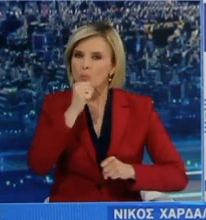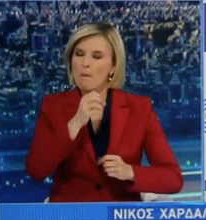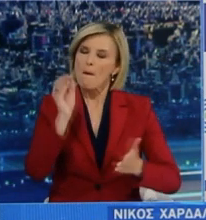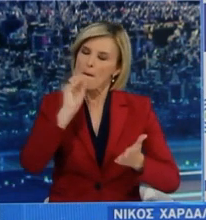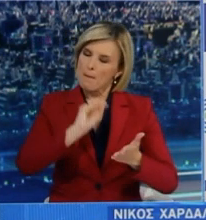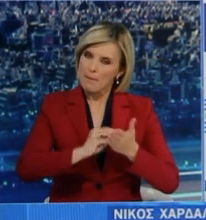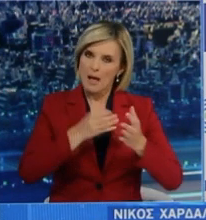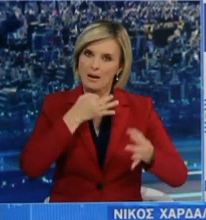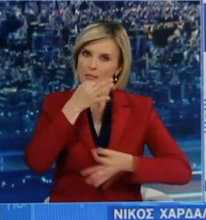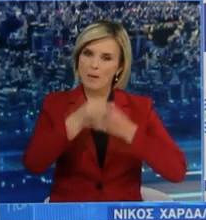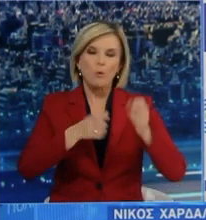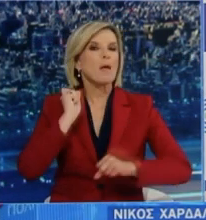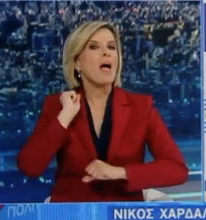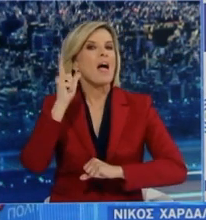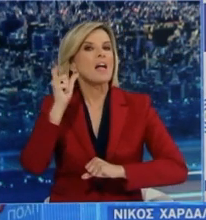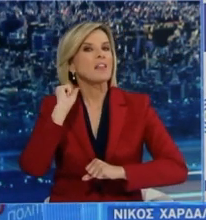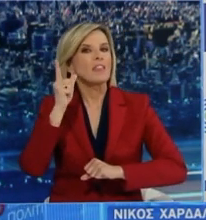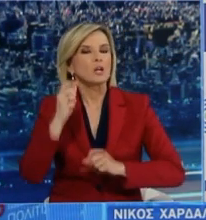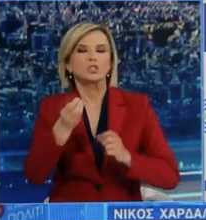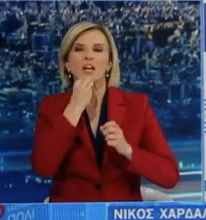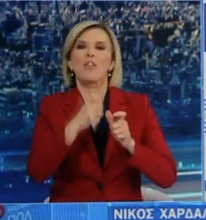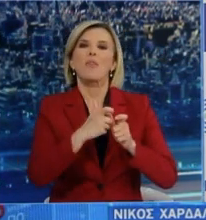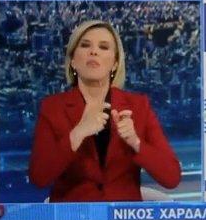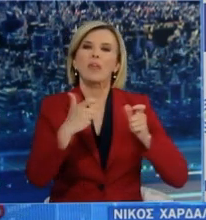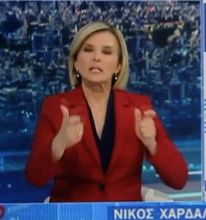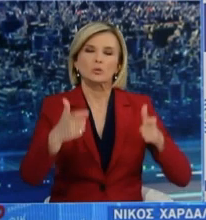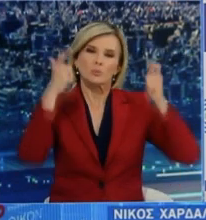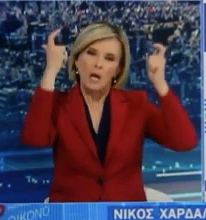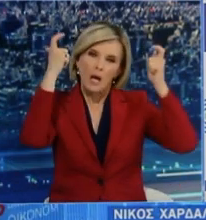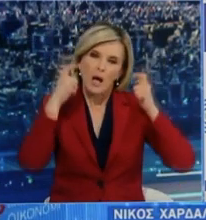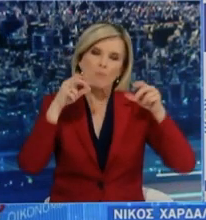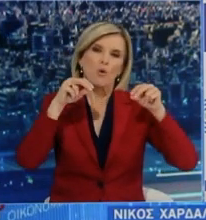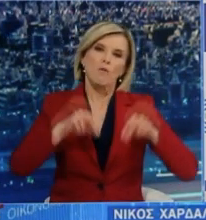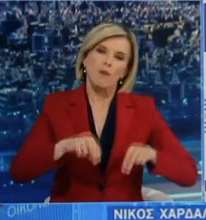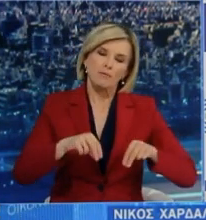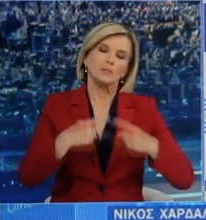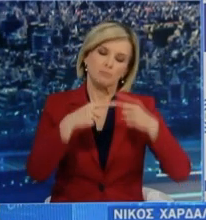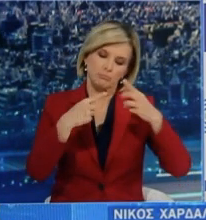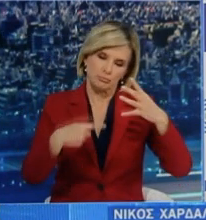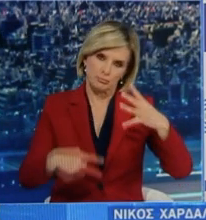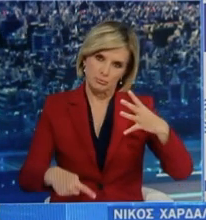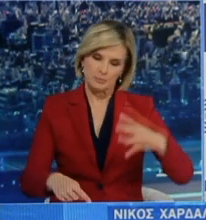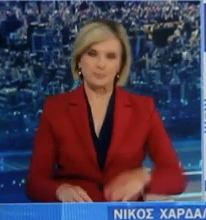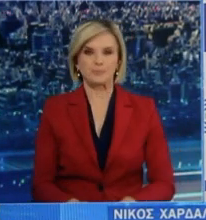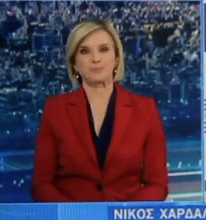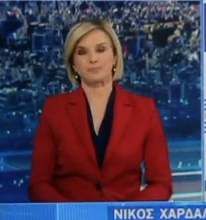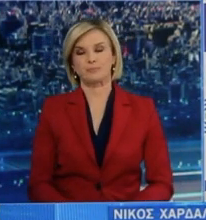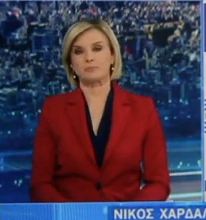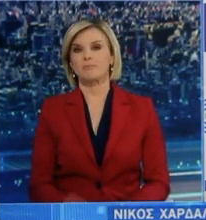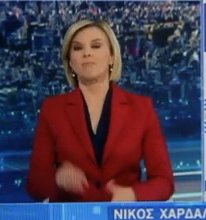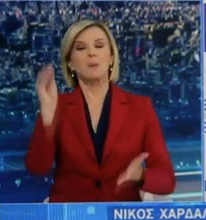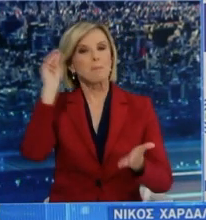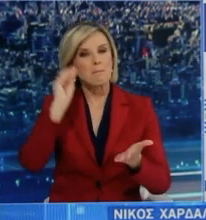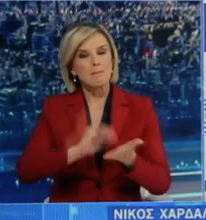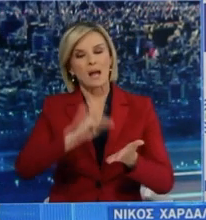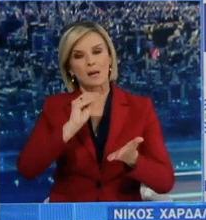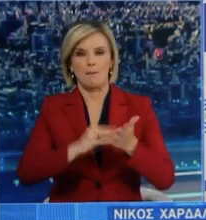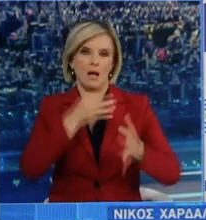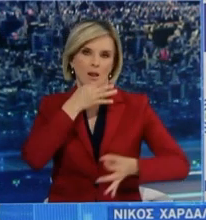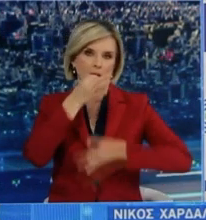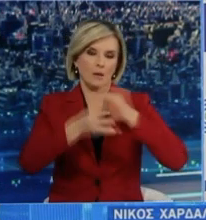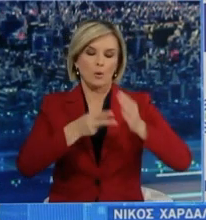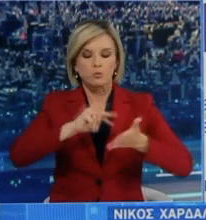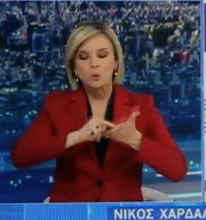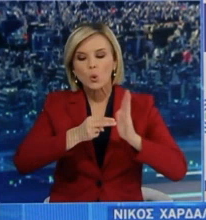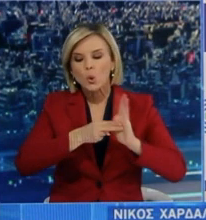για τις εκδηλώσεις και τις δεξιώσεις. Θα ήθελα για ακόμη μια φορά να τονίσω την ανάγκη να είμαστε ιδιαίτερα προσεκτικοί όσον αφορά